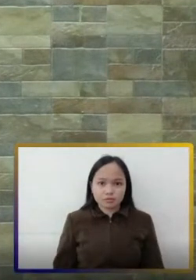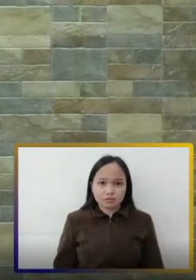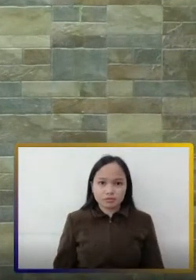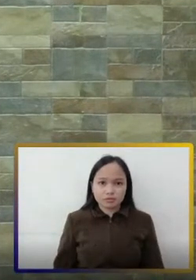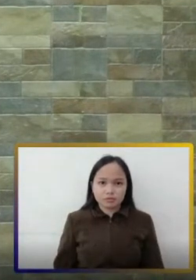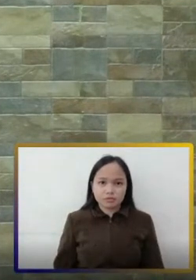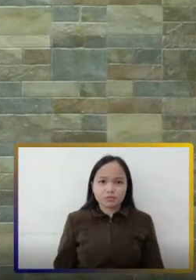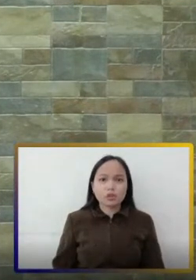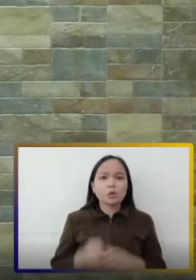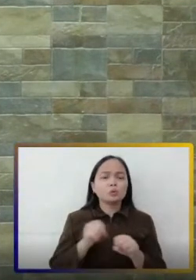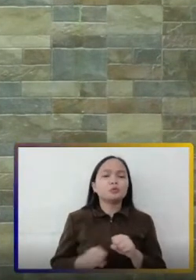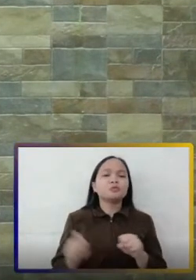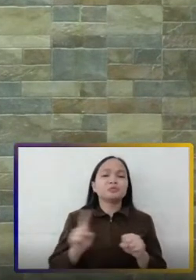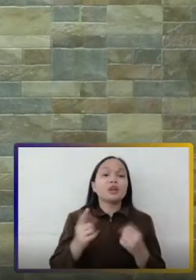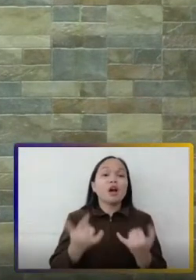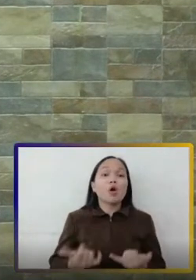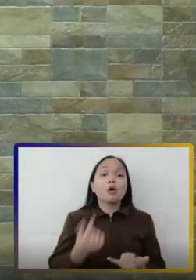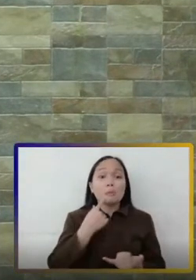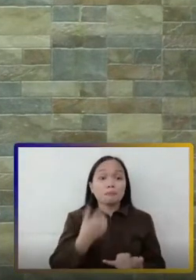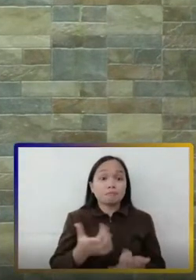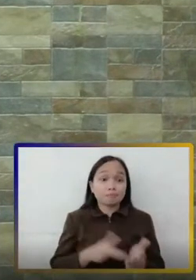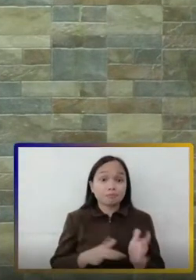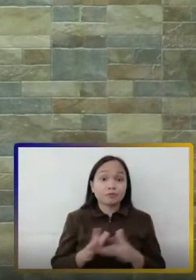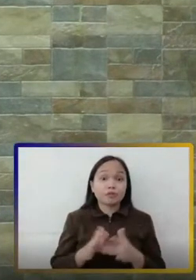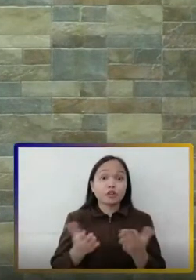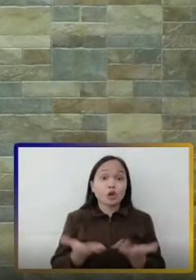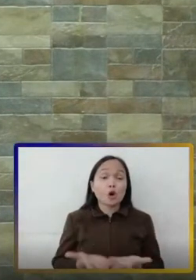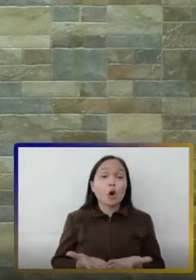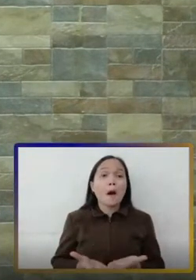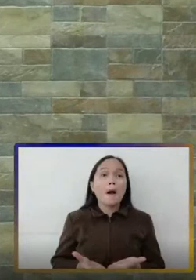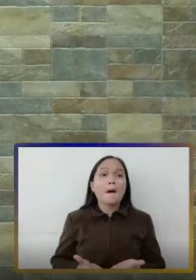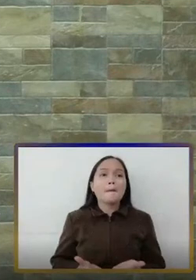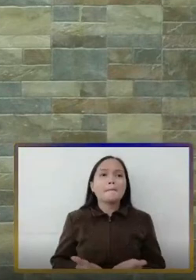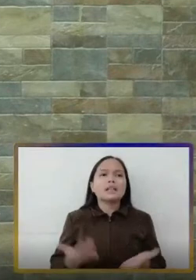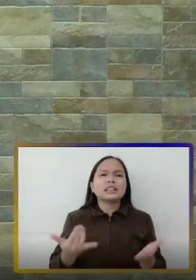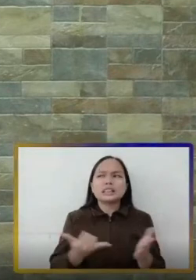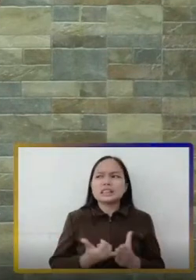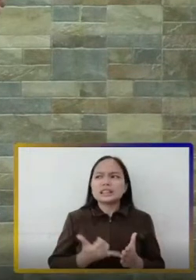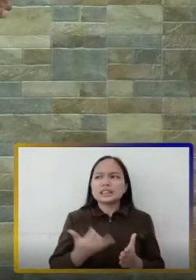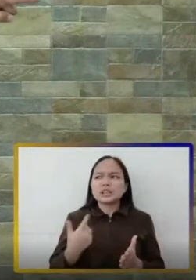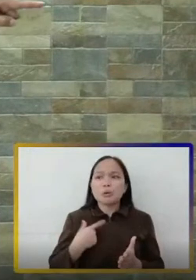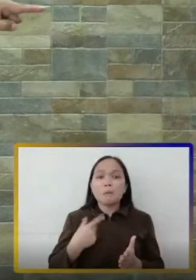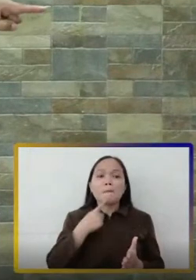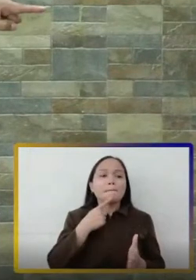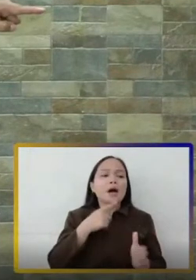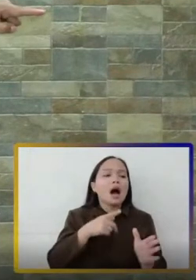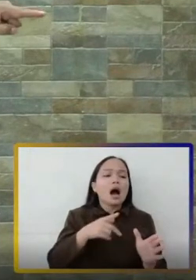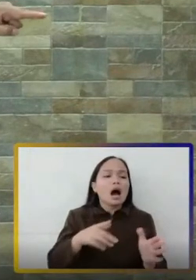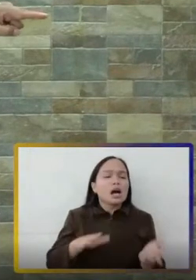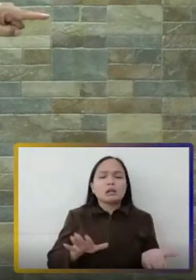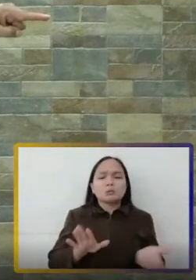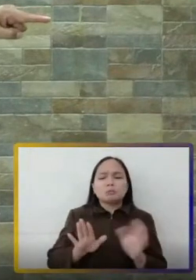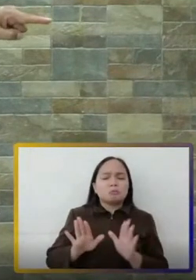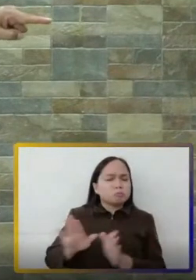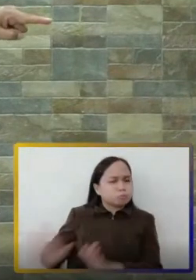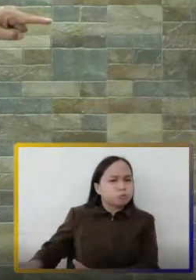See that? That's why the Bible says here, mortify the flesh.